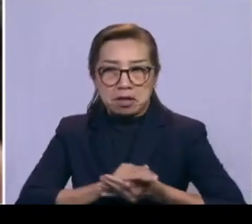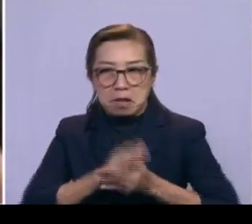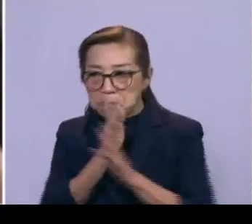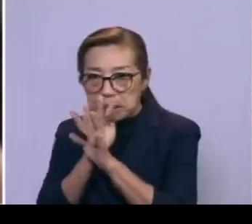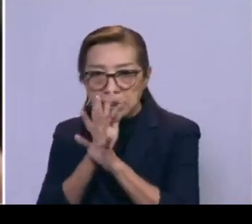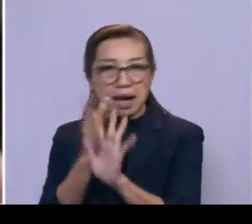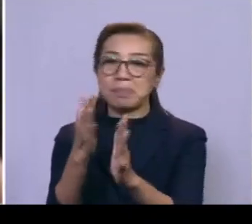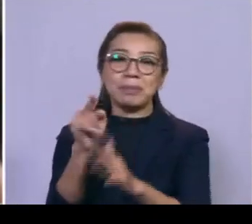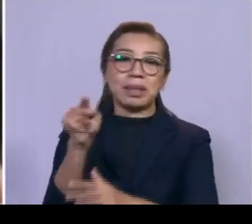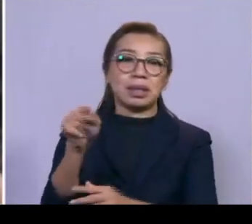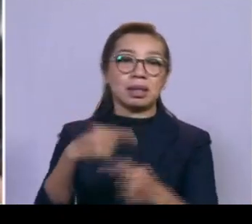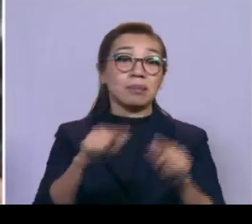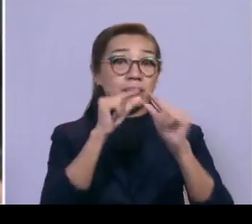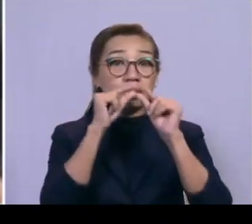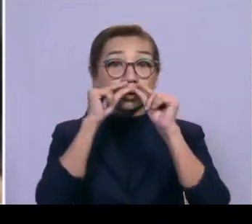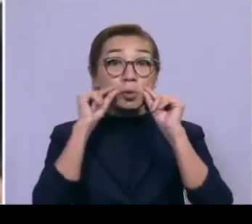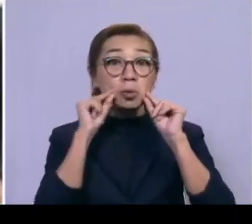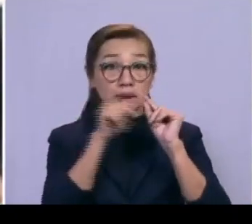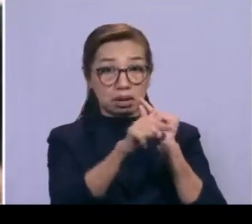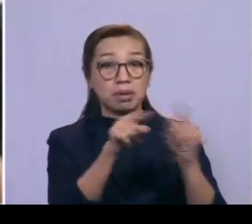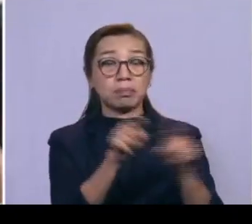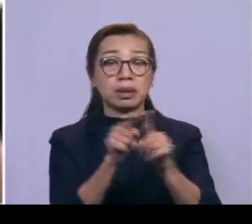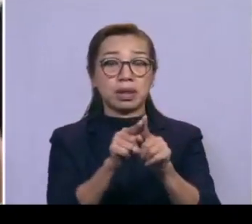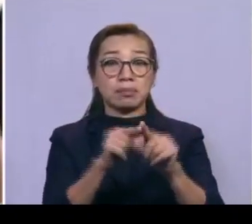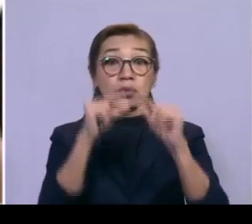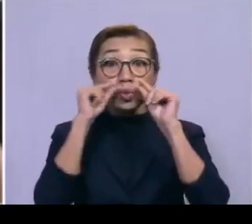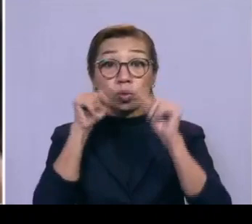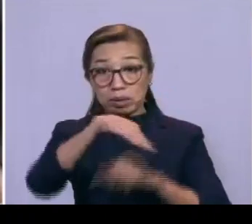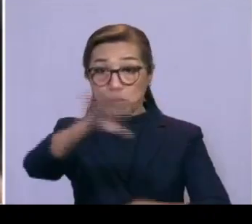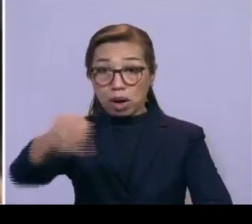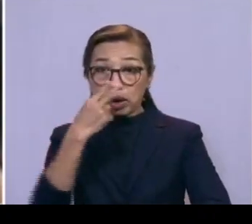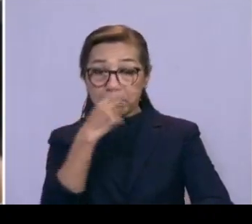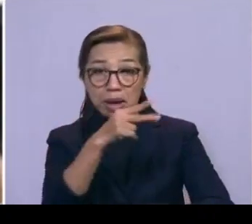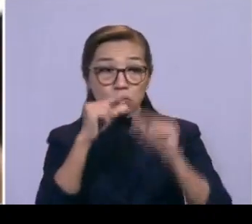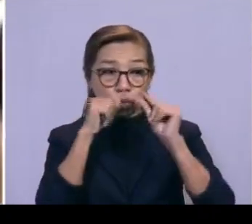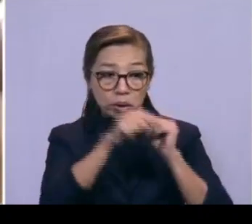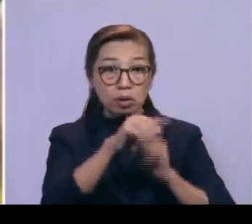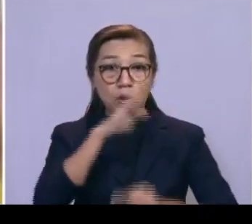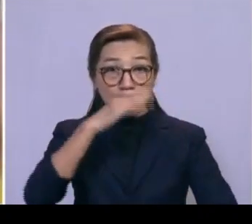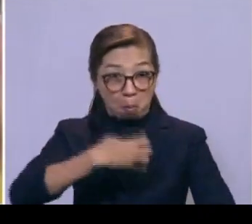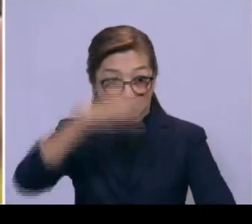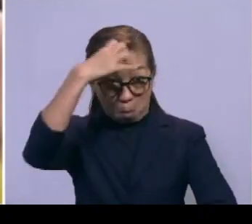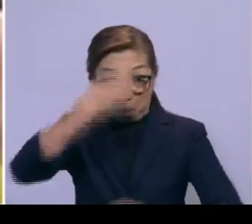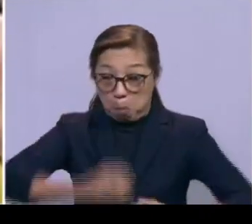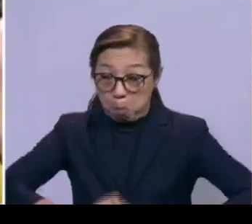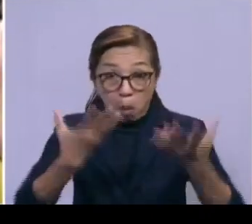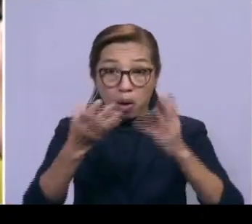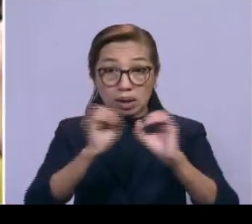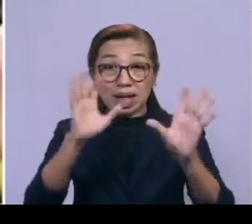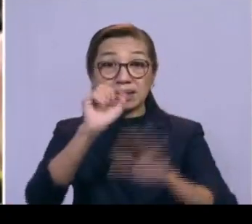ไม่ใส่ท่านมีพี่ชีวิตก็เหมือนกันนะฮะพี่ชีวิตเนี่ยถ้าพวกเราสังเกตนะครับถ้าแกโมโหเนี่ยแสดงออกทันที